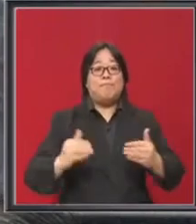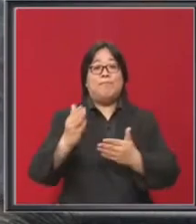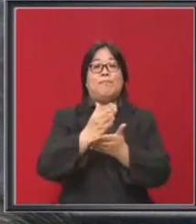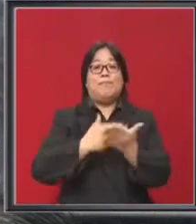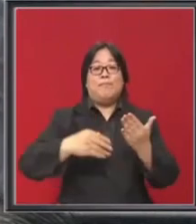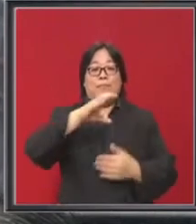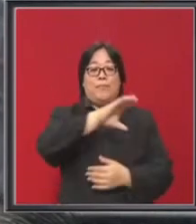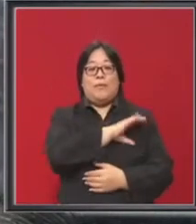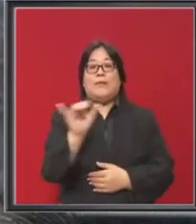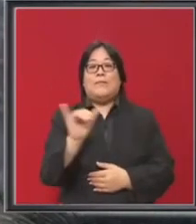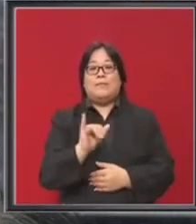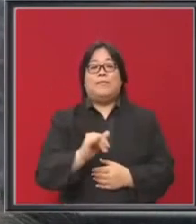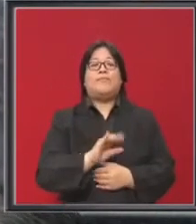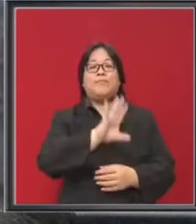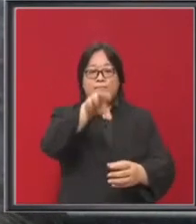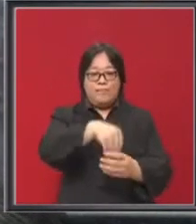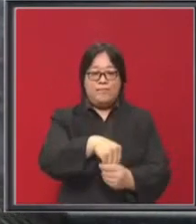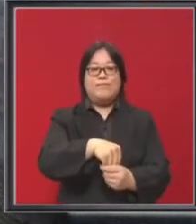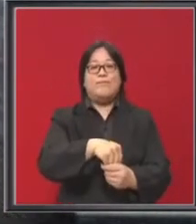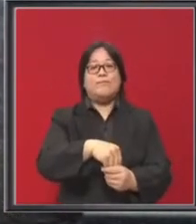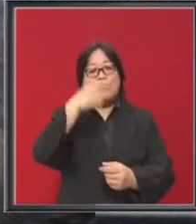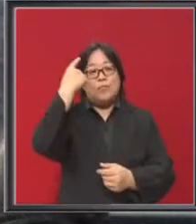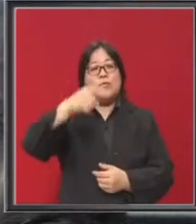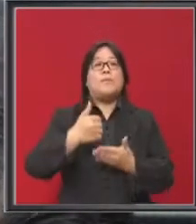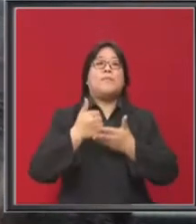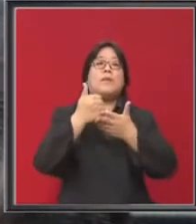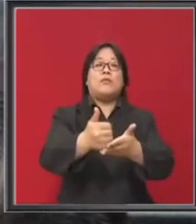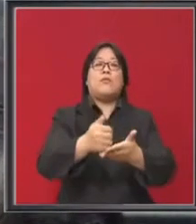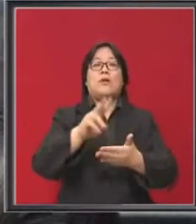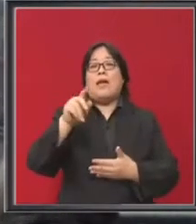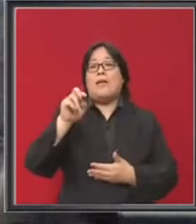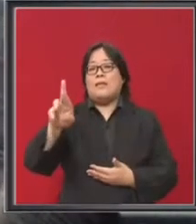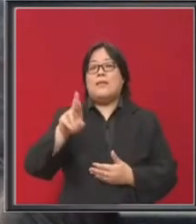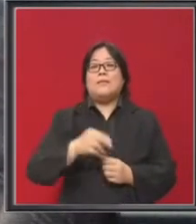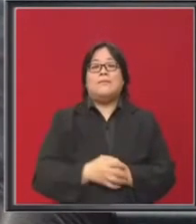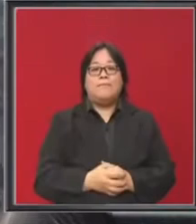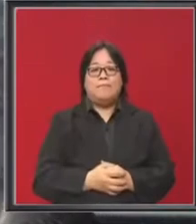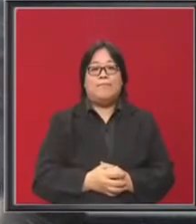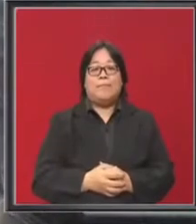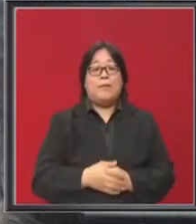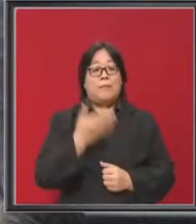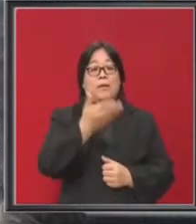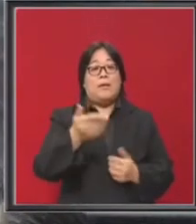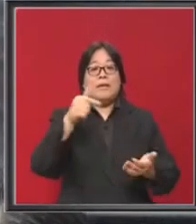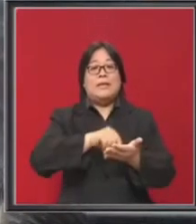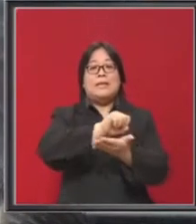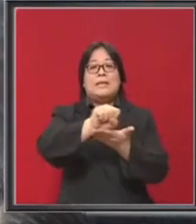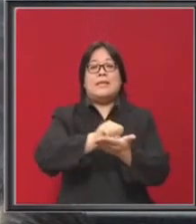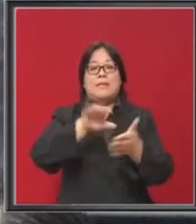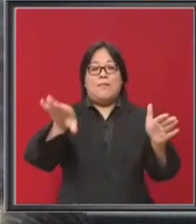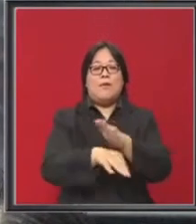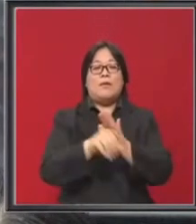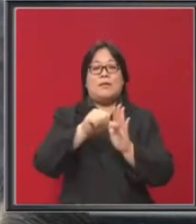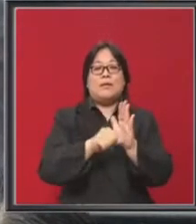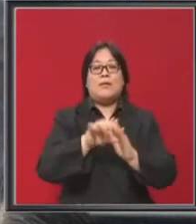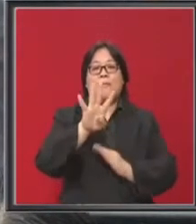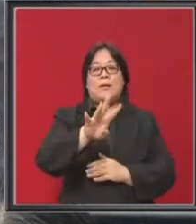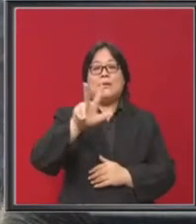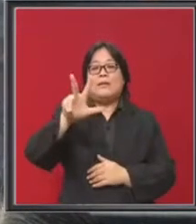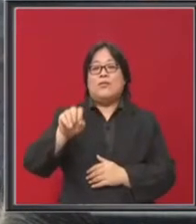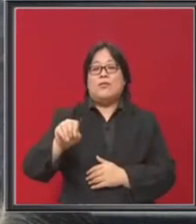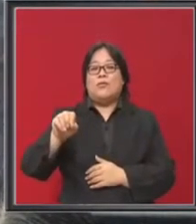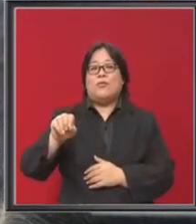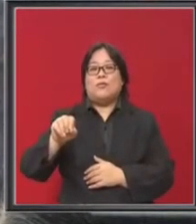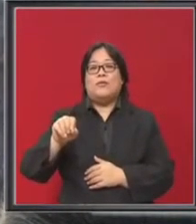itu Pak Bidakara yang juga turut dilibatkan bagi membantu Casa dimana perkalin disasak di bawah season part 3